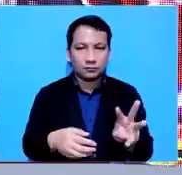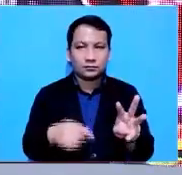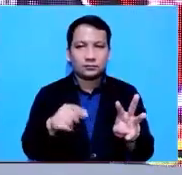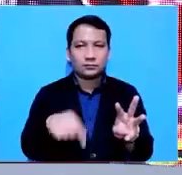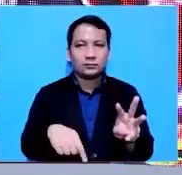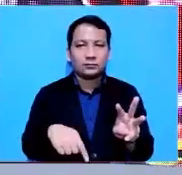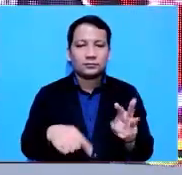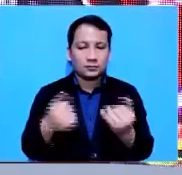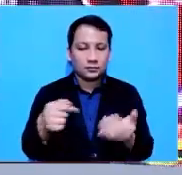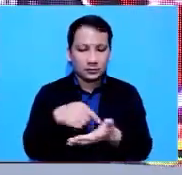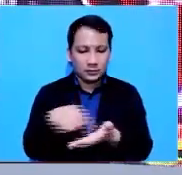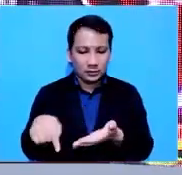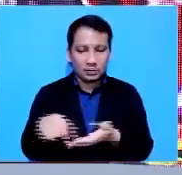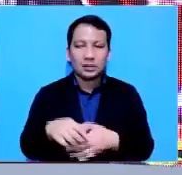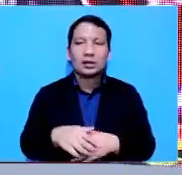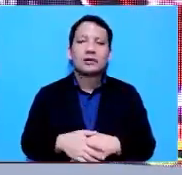ito.